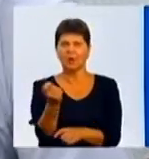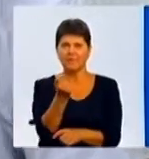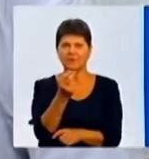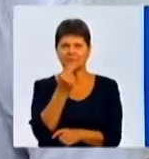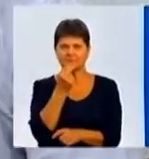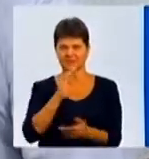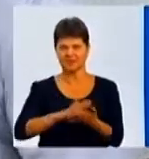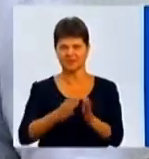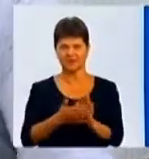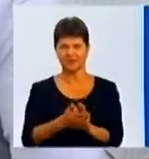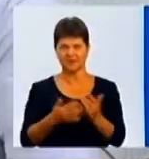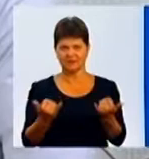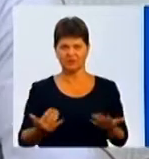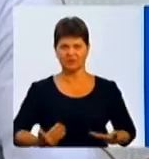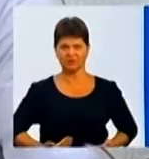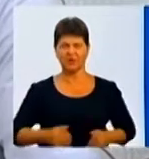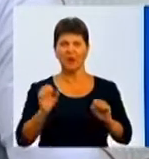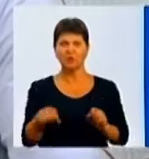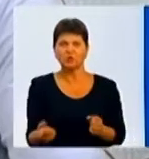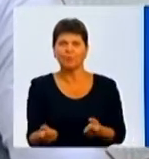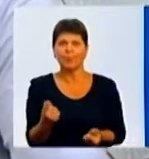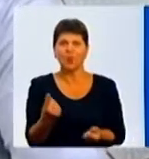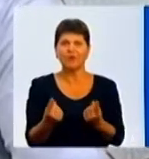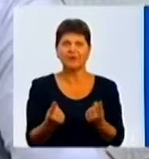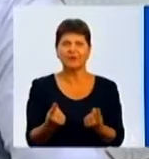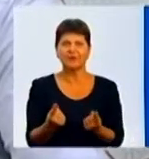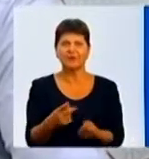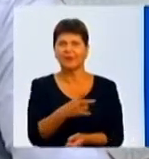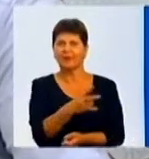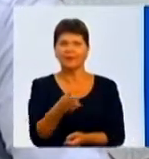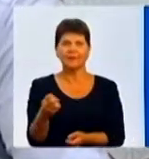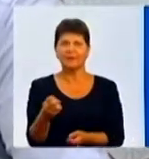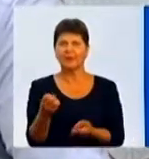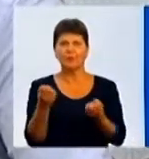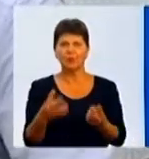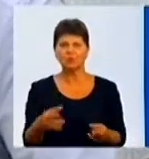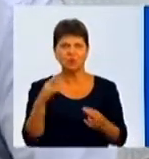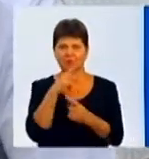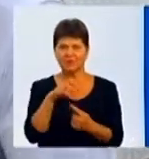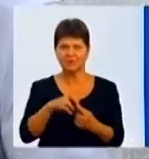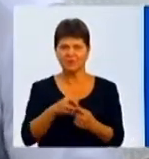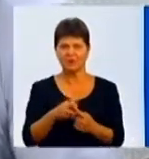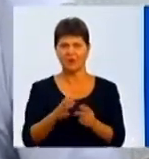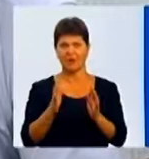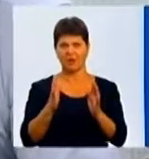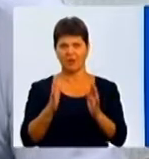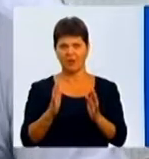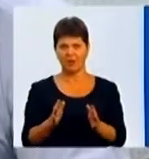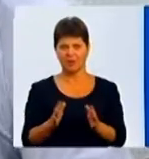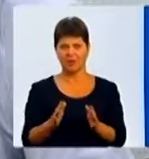ситуації, в якій ми живемо, от, може проявлятися, якщо не просто не отруєння грибами, то хоча б елементарна